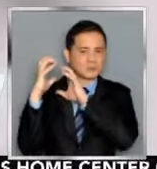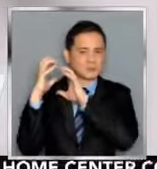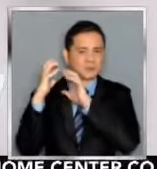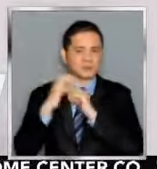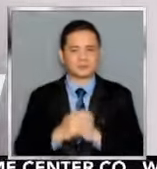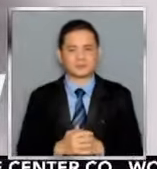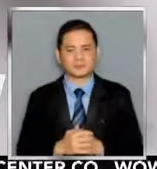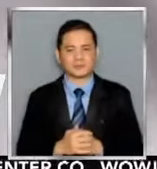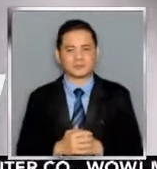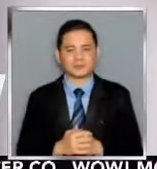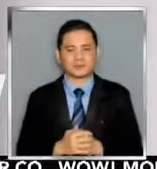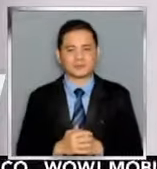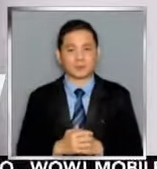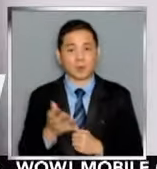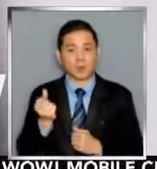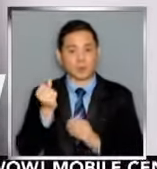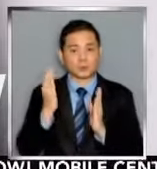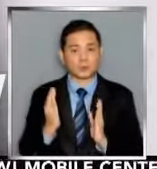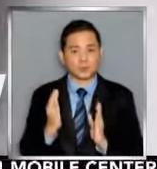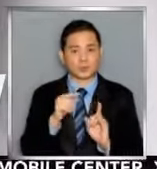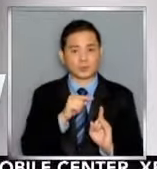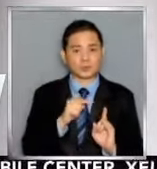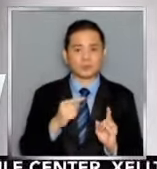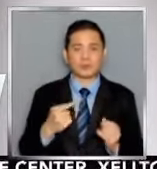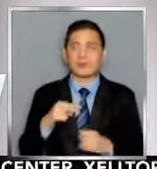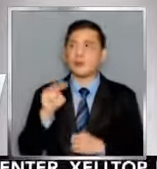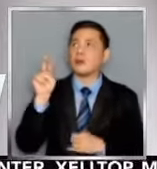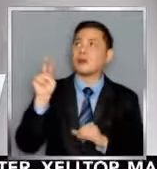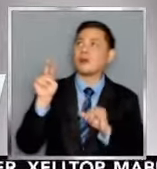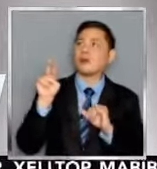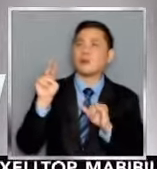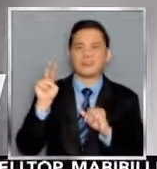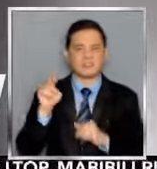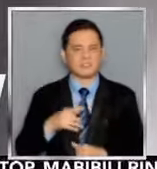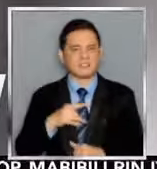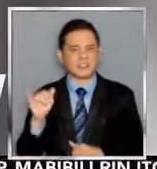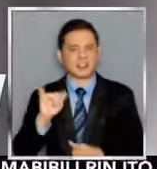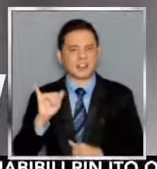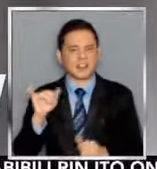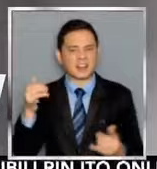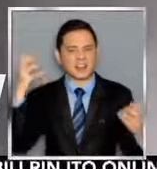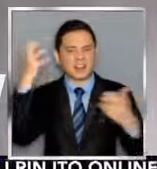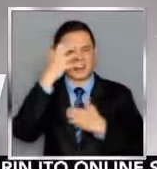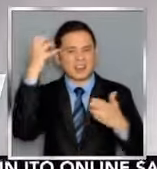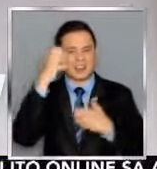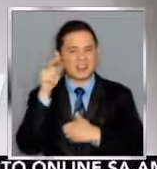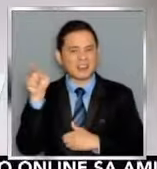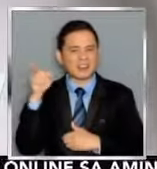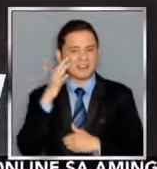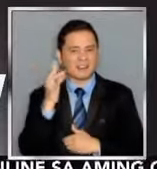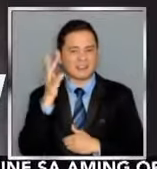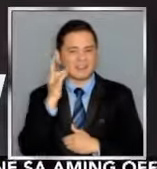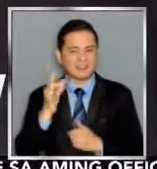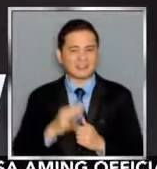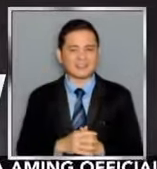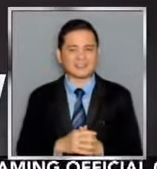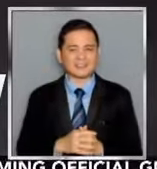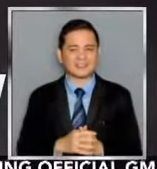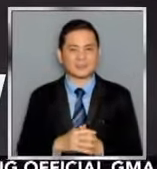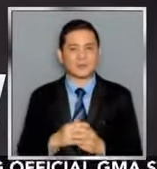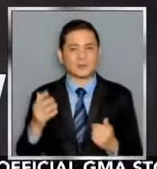fur parent na si Care, tila biglang nag-feeling unggoy raw ang kanyang alaga. Lumabas lang daw sila for fresh air,